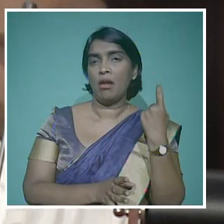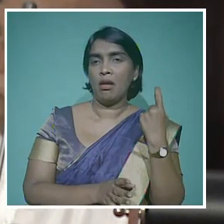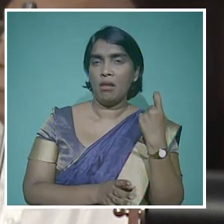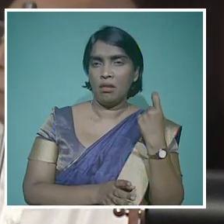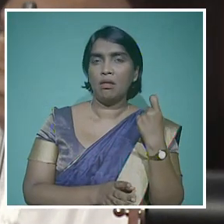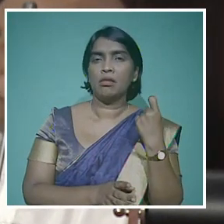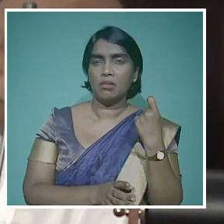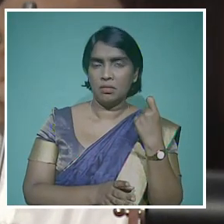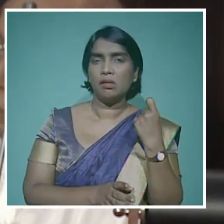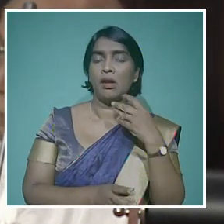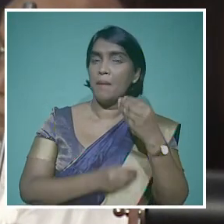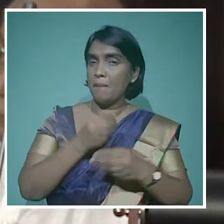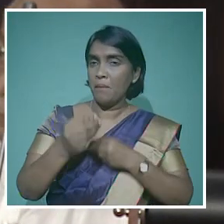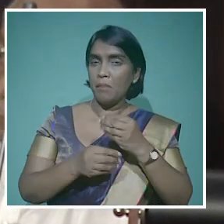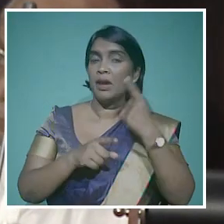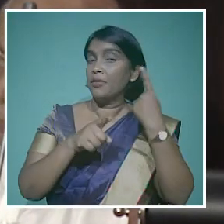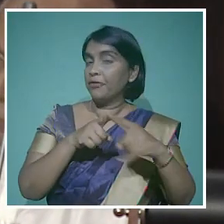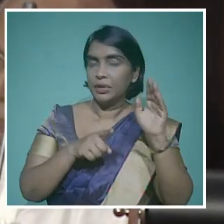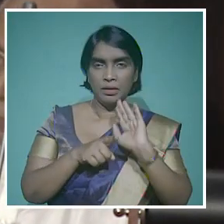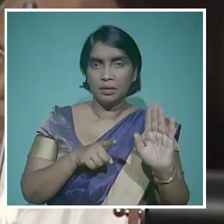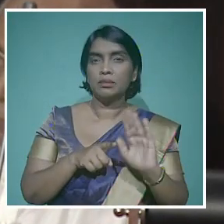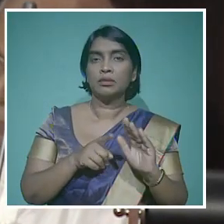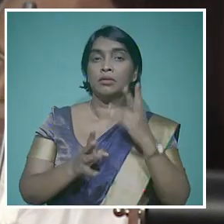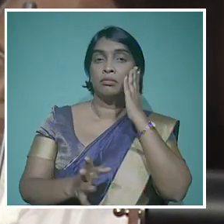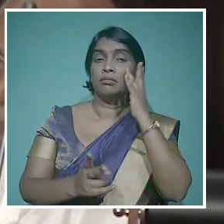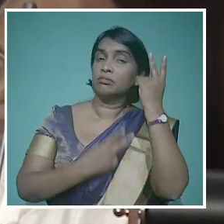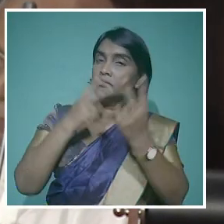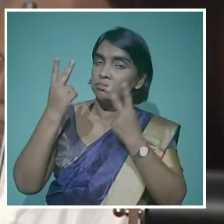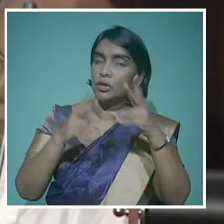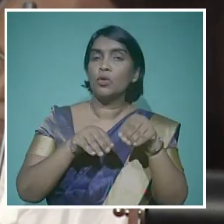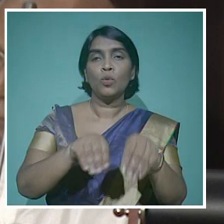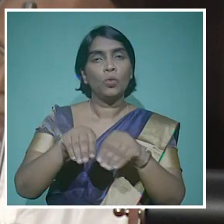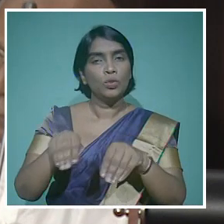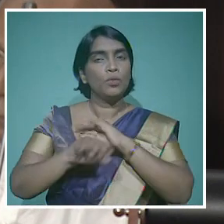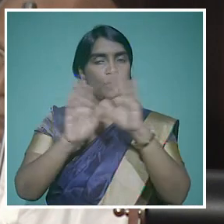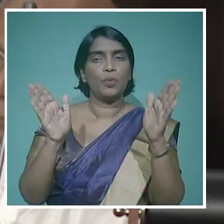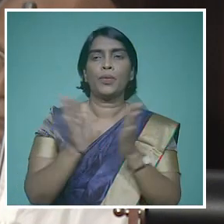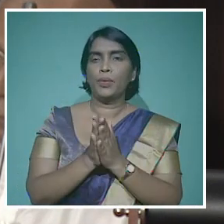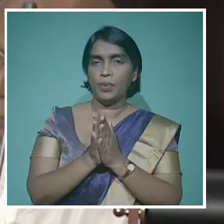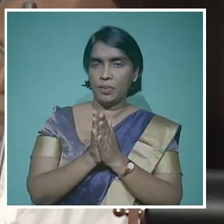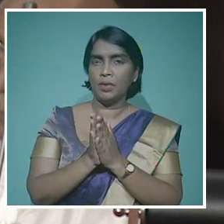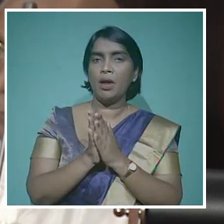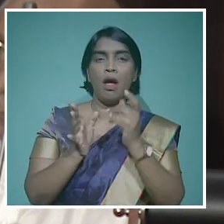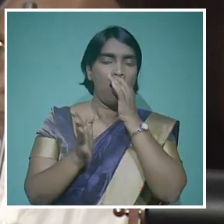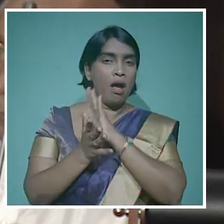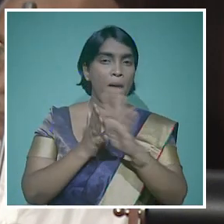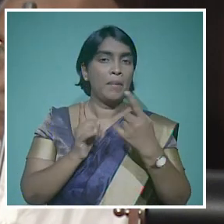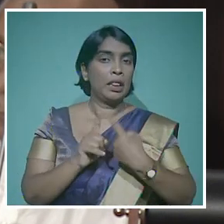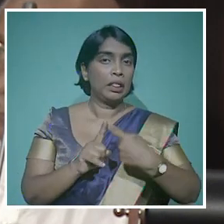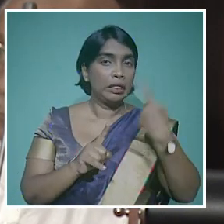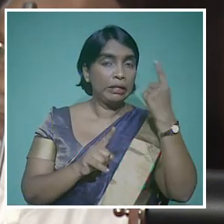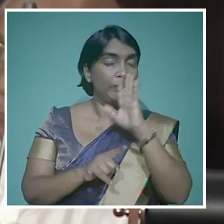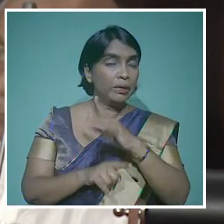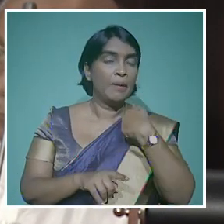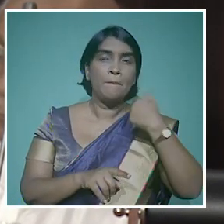ඒ නිෂ්පාදනයේ පමණක් නෙමෙයි සංචාරයේ නැත්තම් කෘෂිකාර්මයේත් මේකට එකතු වෙනවා. හම්බන්තොට දියුණුව නිසායි